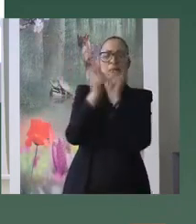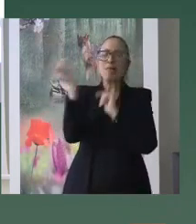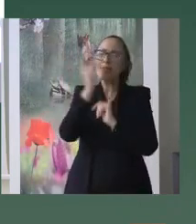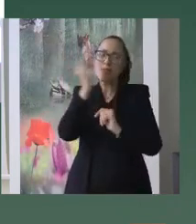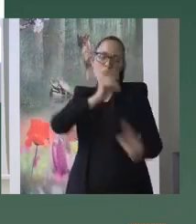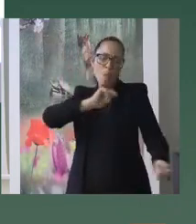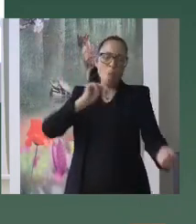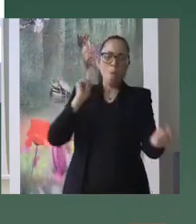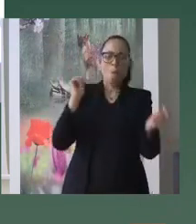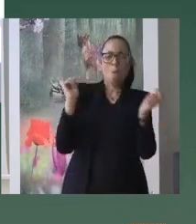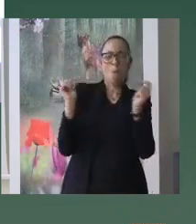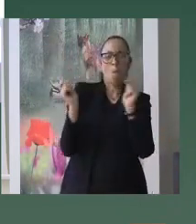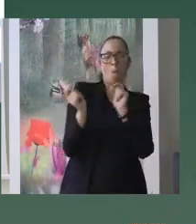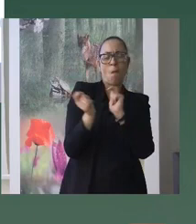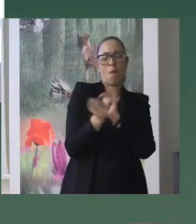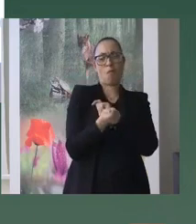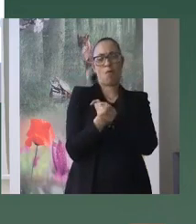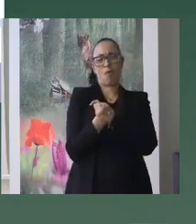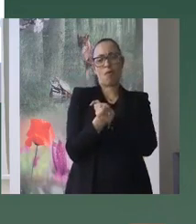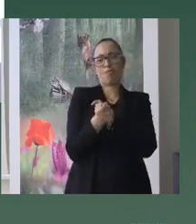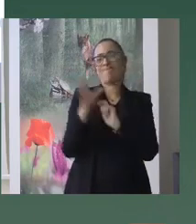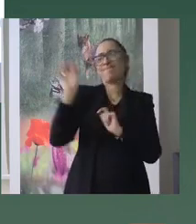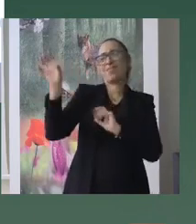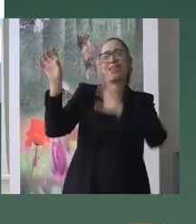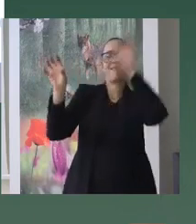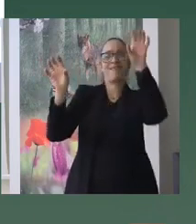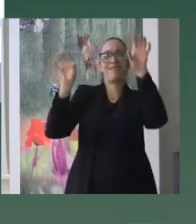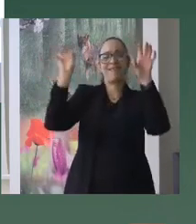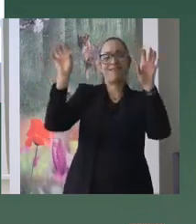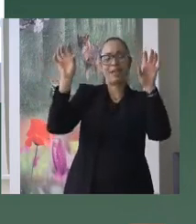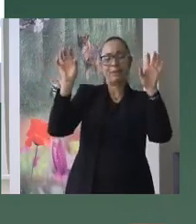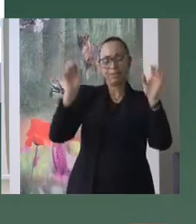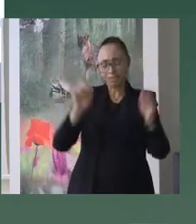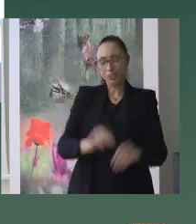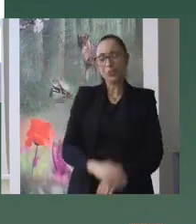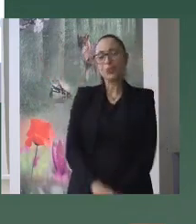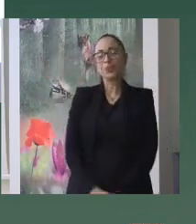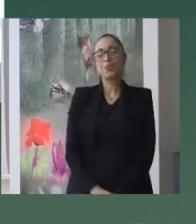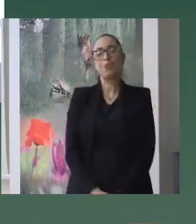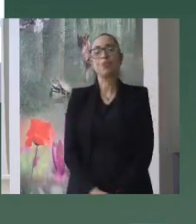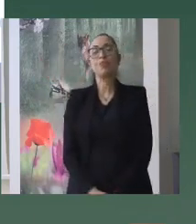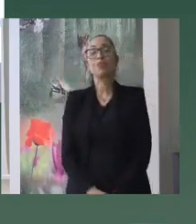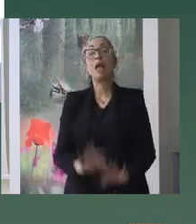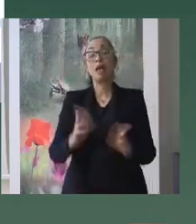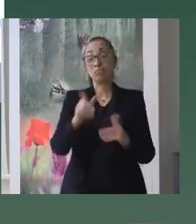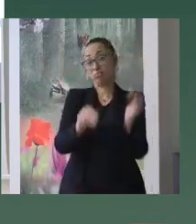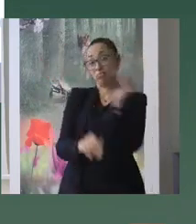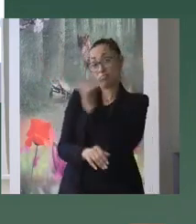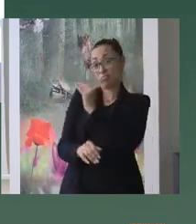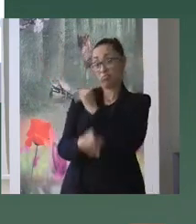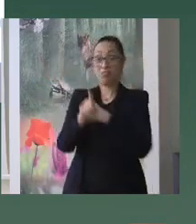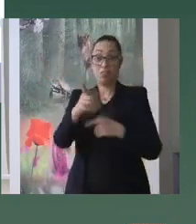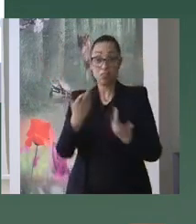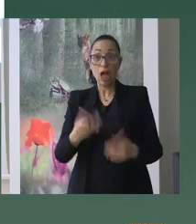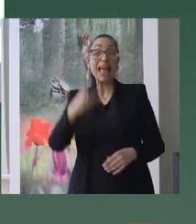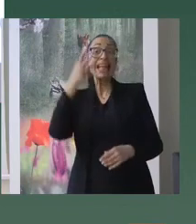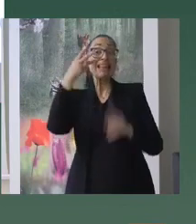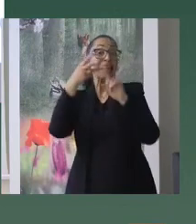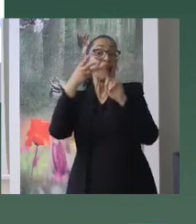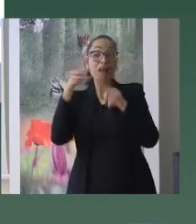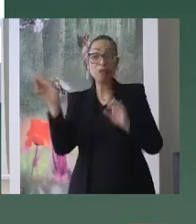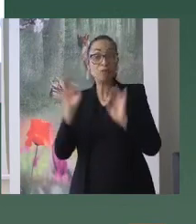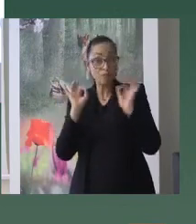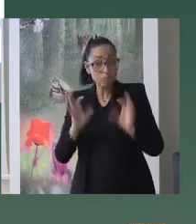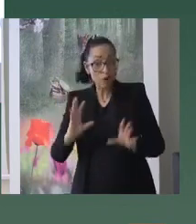ταχύτερη, μεγαλύτερη από την ταχύτητα των κρατών να ανταποκριθούν στο πρόβλημα. Άρα θεωρείτε το 3 εφικτό?